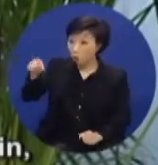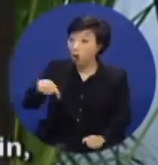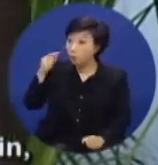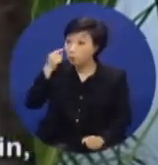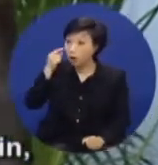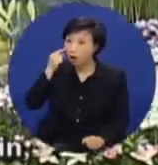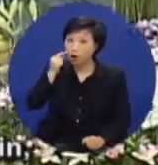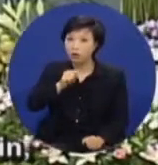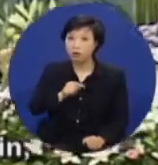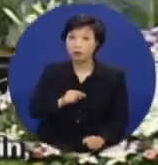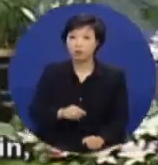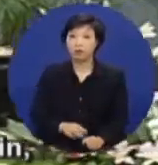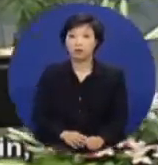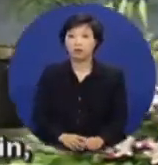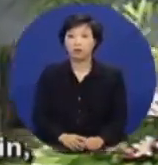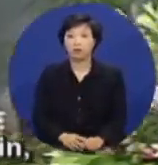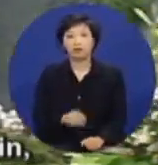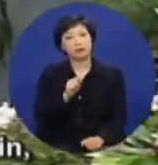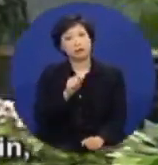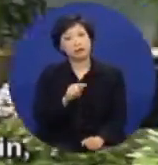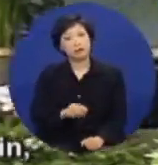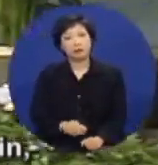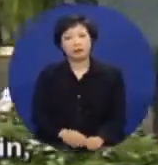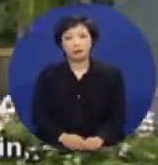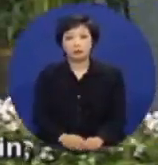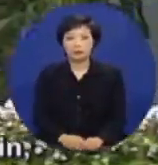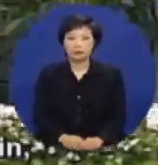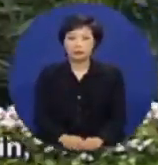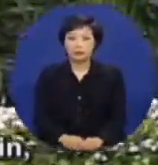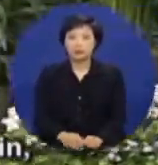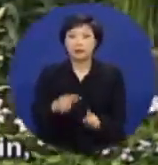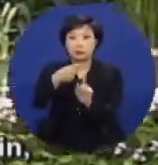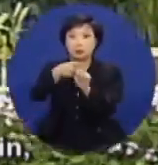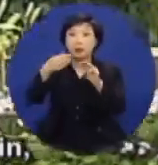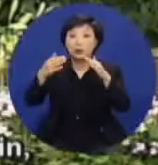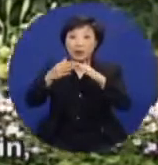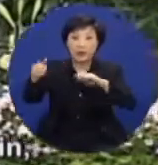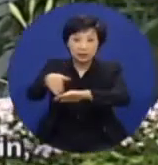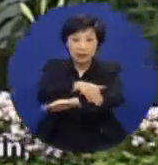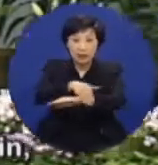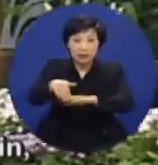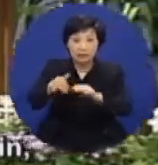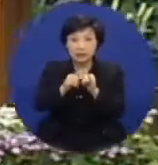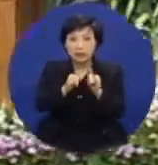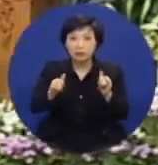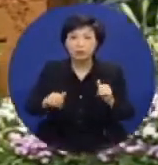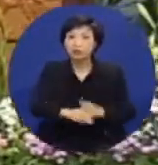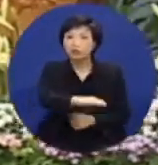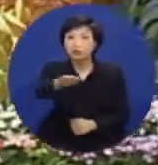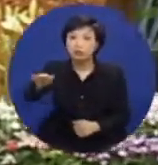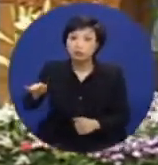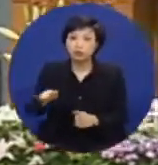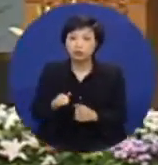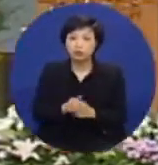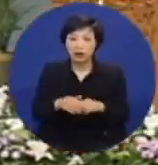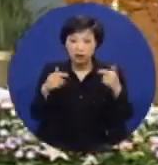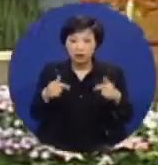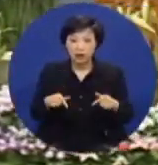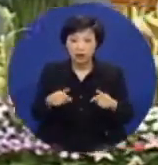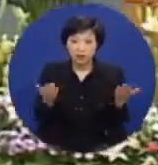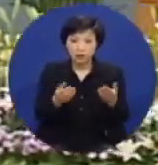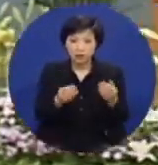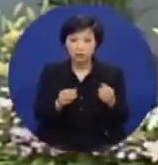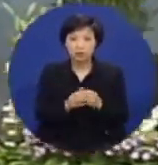보시오 이것은 교회의 뎅 기는 암 돌도 언제든지 무슨 일이